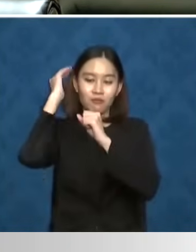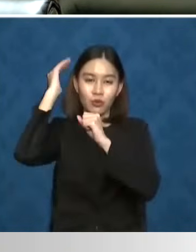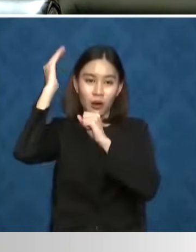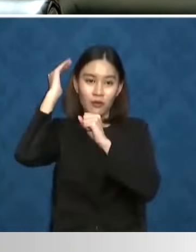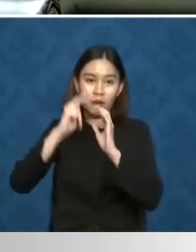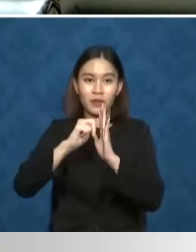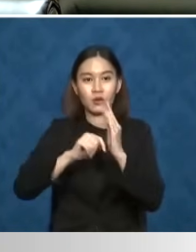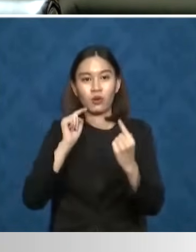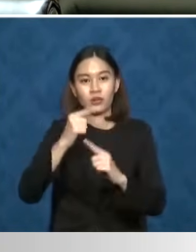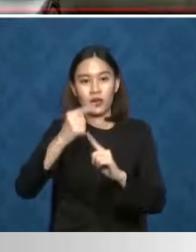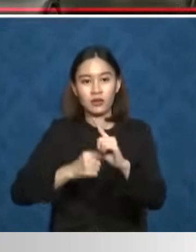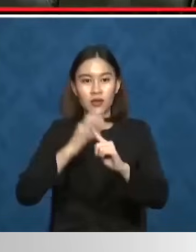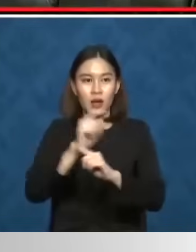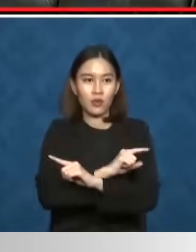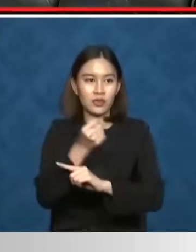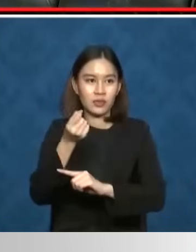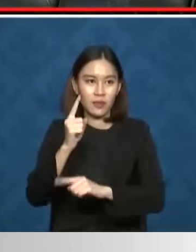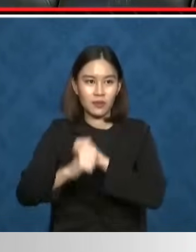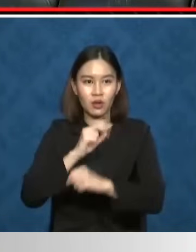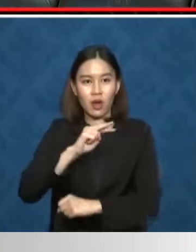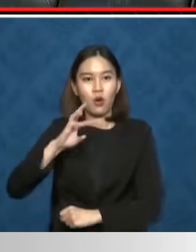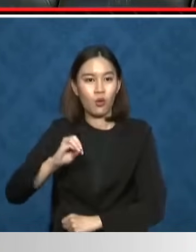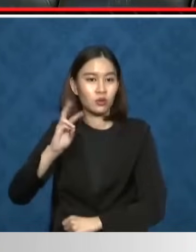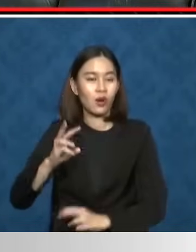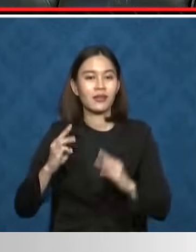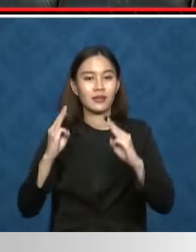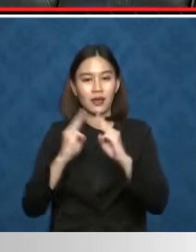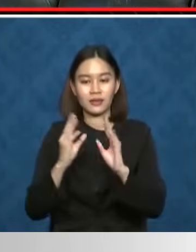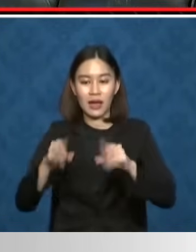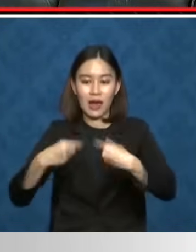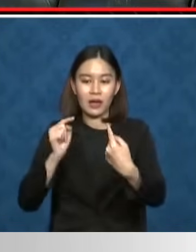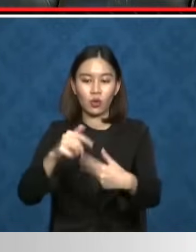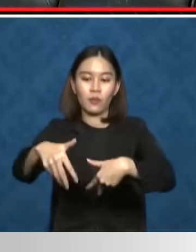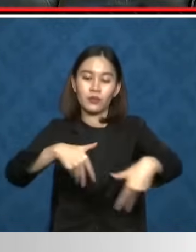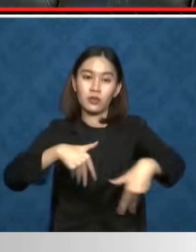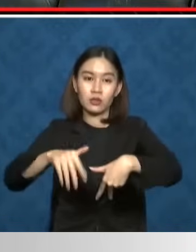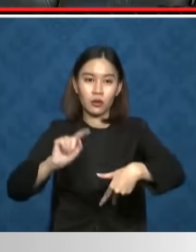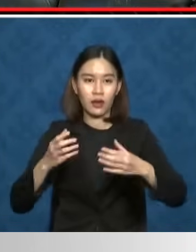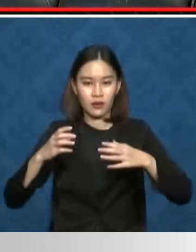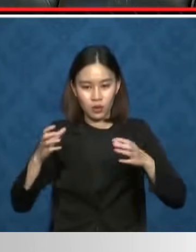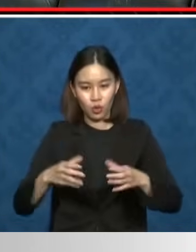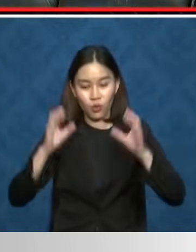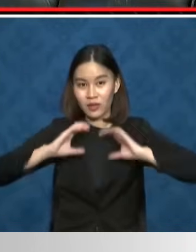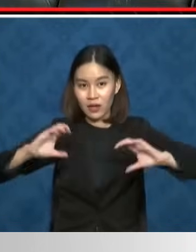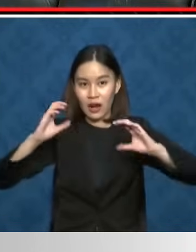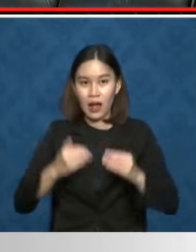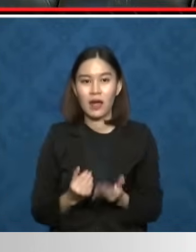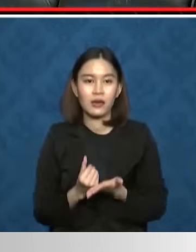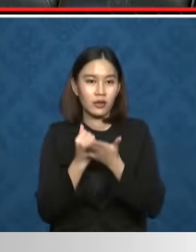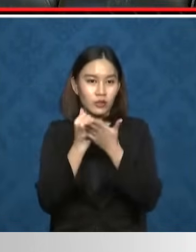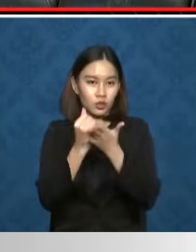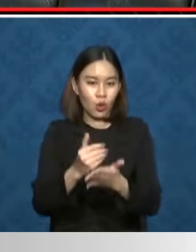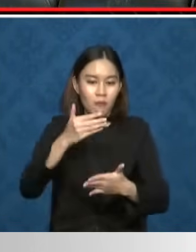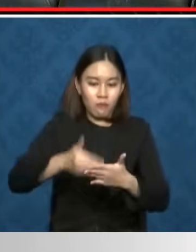ที่11กันยายน2566ถือเป็นคำสัญญาต่อพี่น้องประชาชนว่ารัฐบาลจะนำพาเรือลำนี้ฝ่า